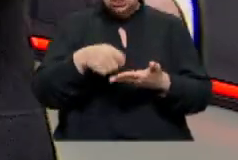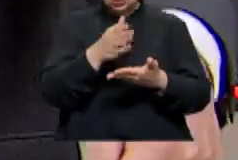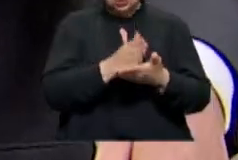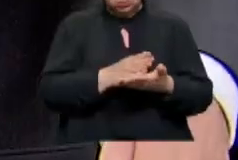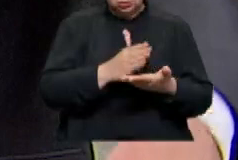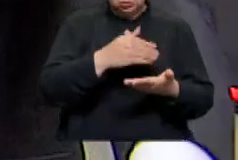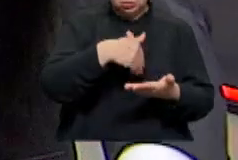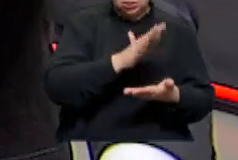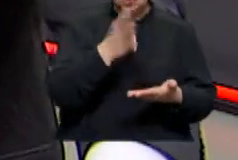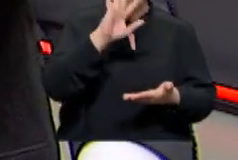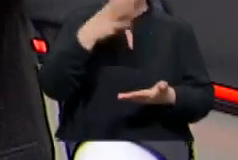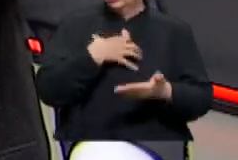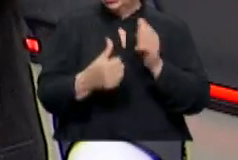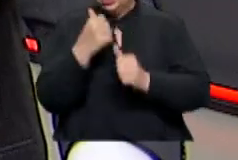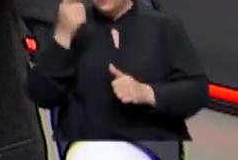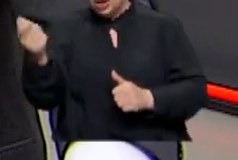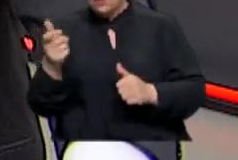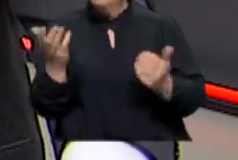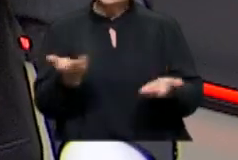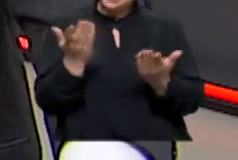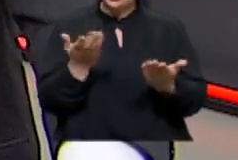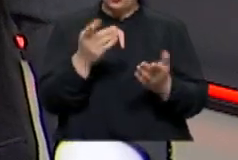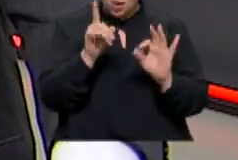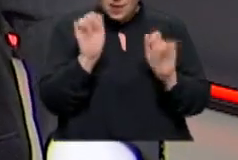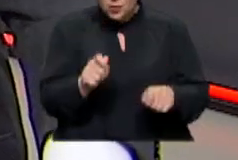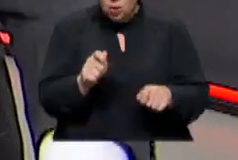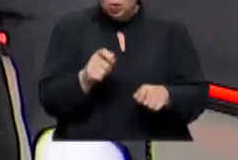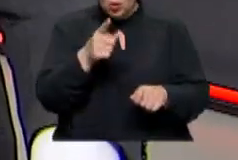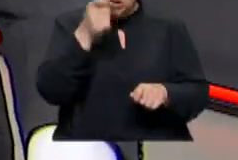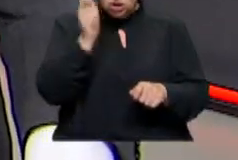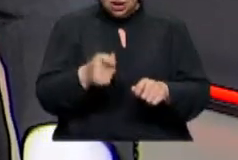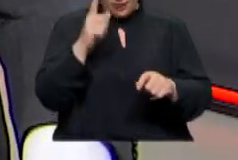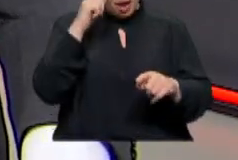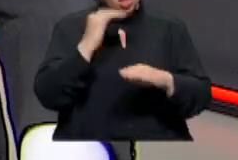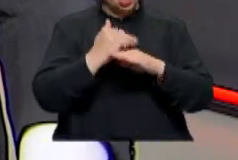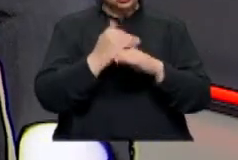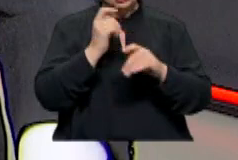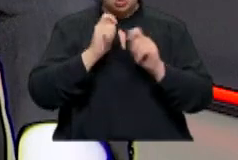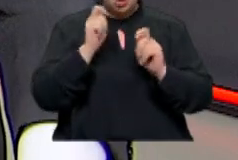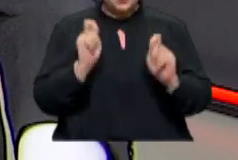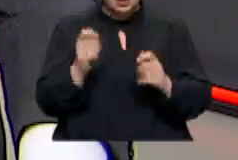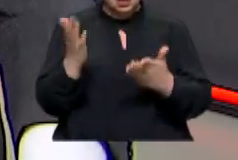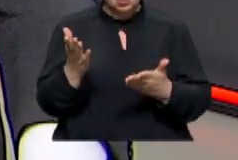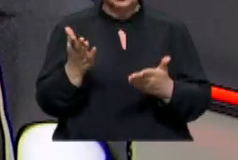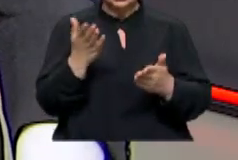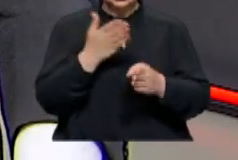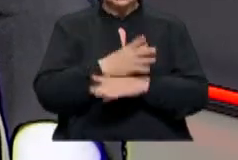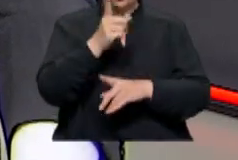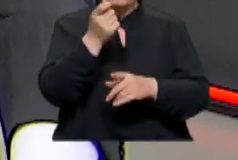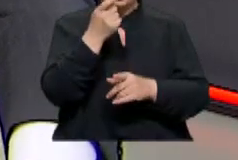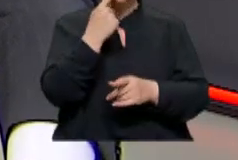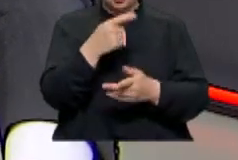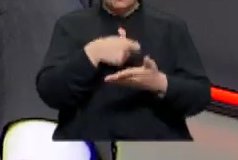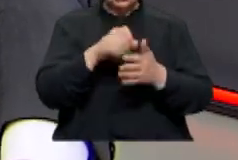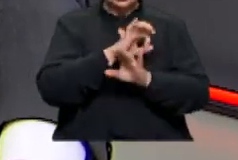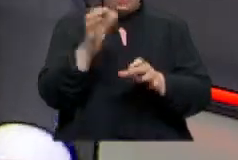sonra işverenine geri mi veriyor mesela? Öyle mi yapıyor? O şartlarda mı anlaştı? Gerçekten o söylenen parayı